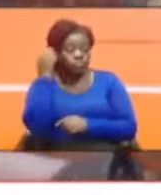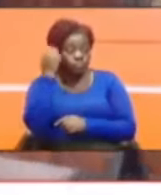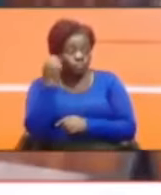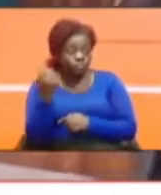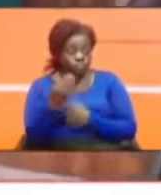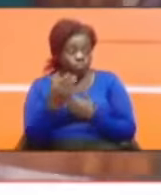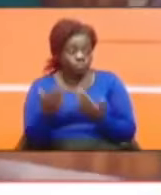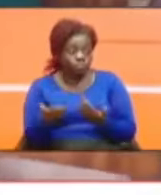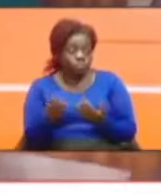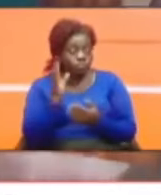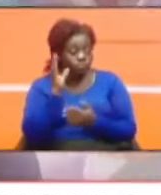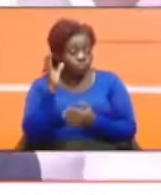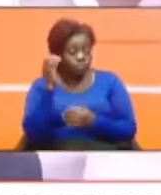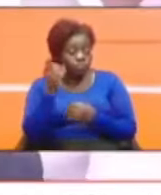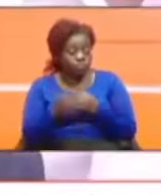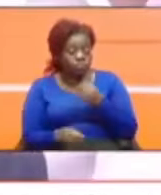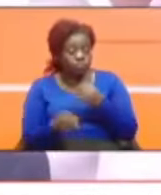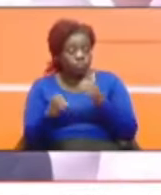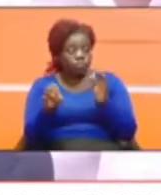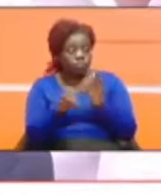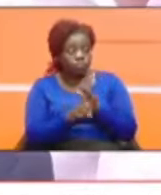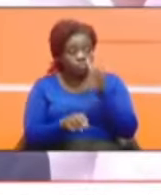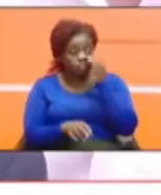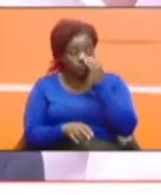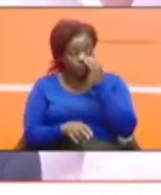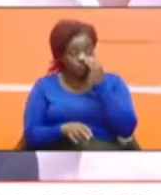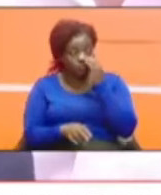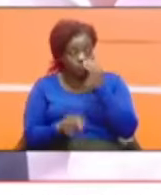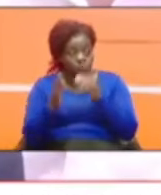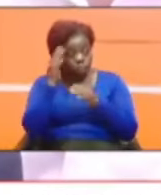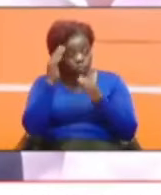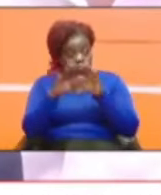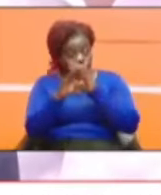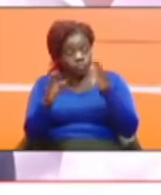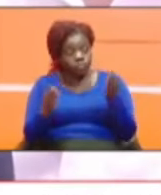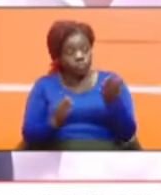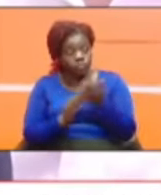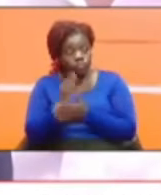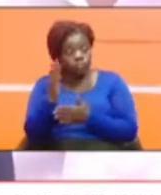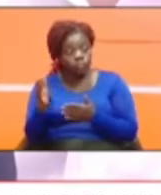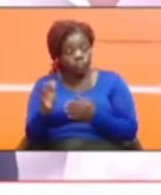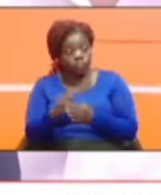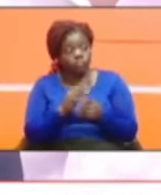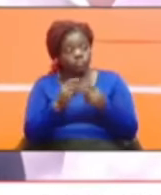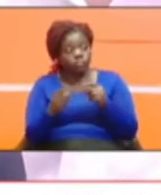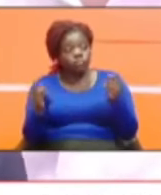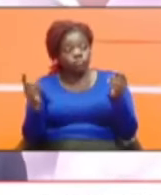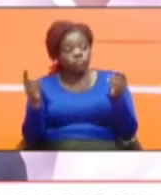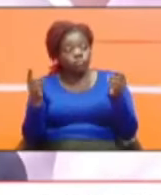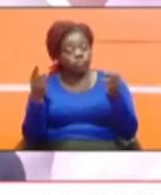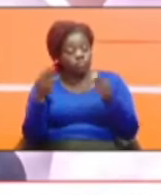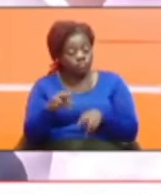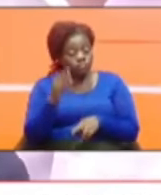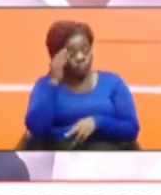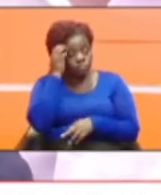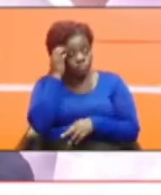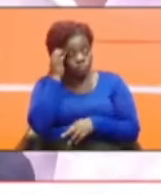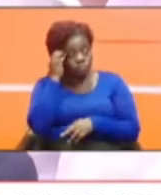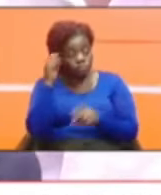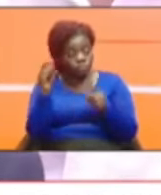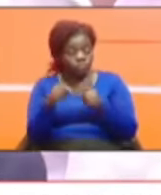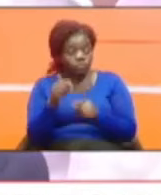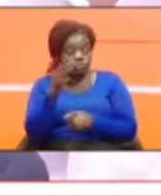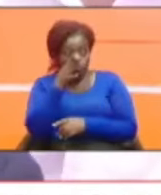lw'egenda okulira omujulizi asembayo. Tukimanyi bulungi nti amazima gatambula mpola naye gamala ne gatuuka. Ate